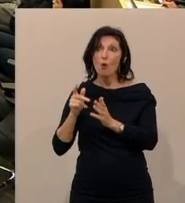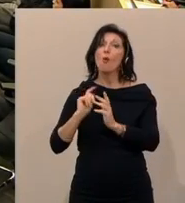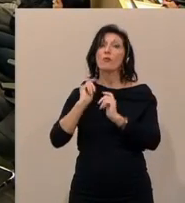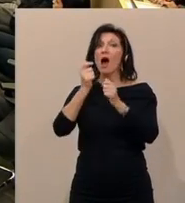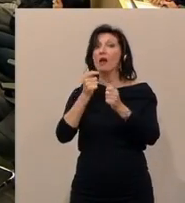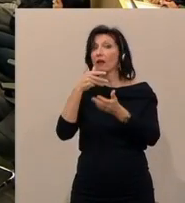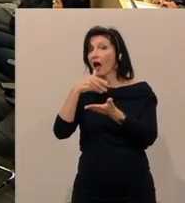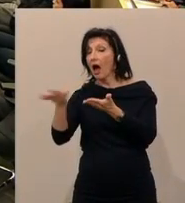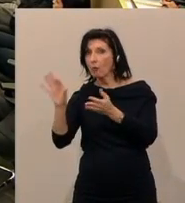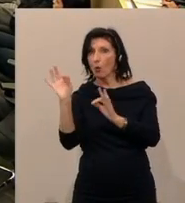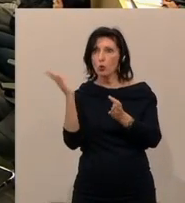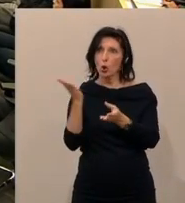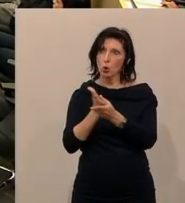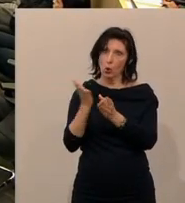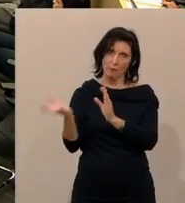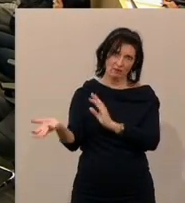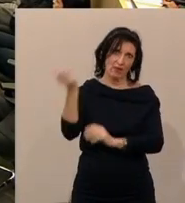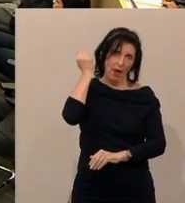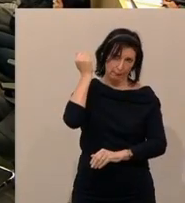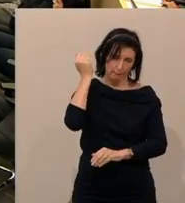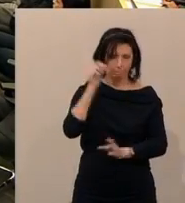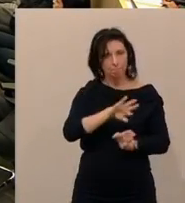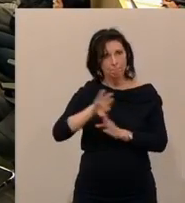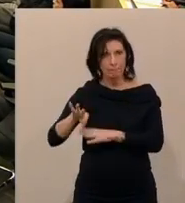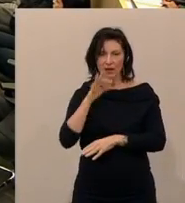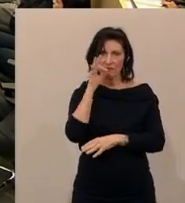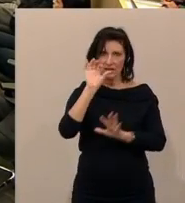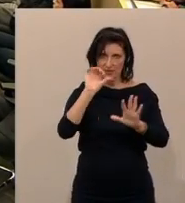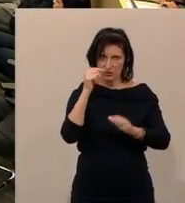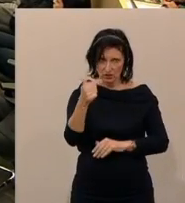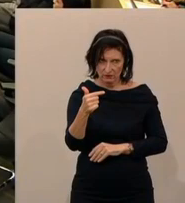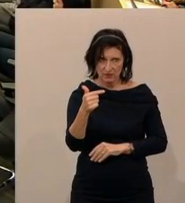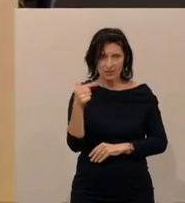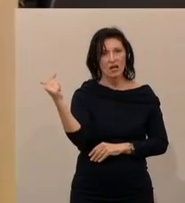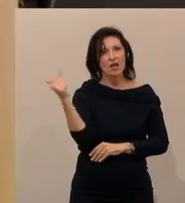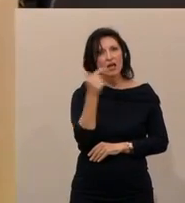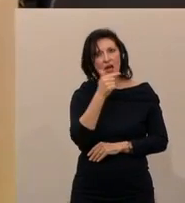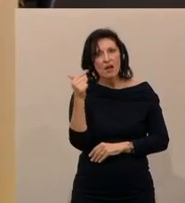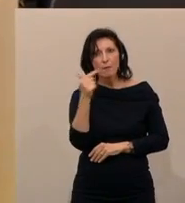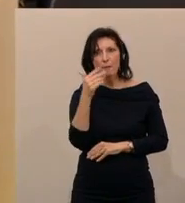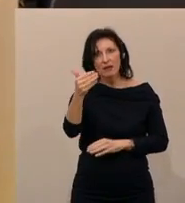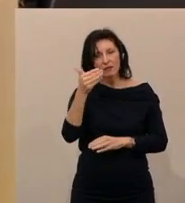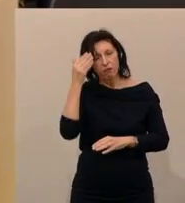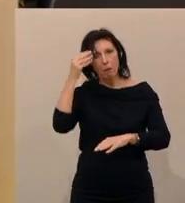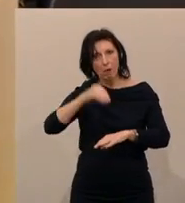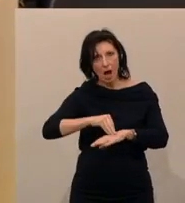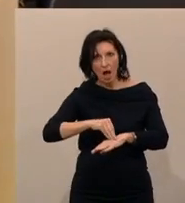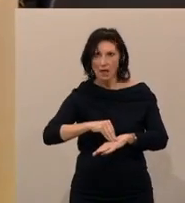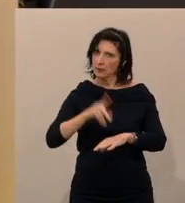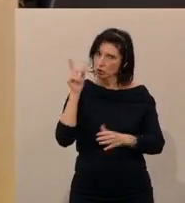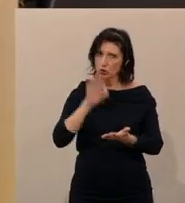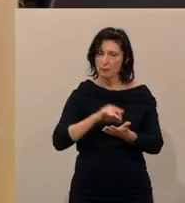das Dokument zu entziehen. Zu Frage 26. Beide in der Frage formulierten Vorbehalte sind nicht